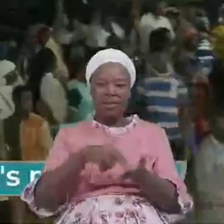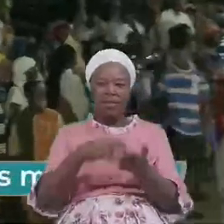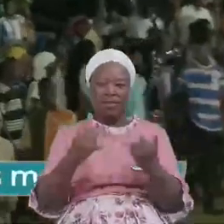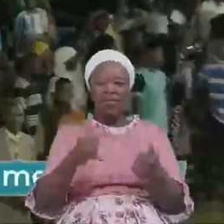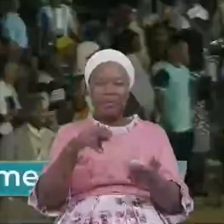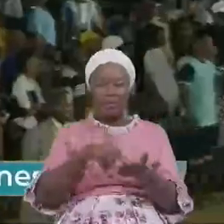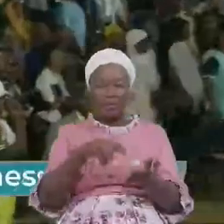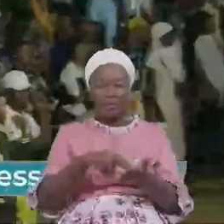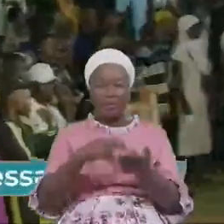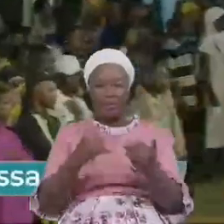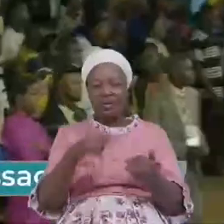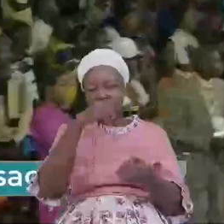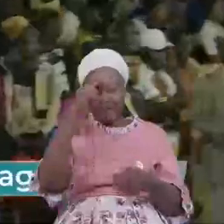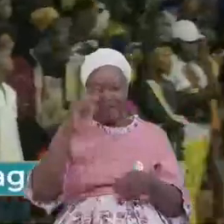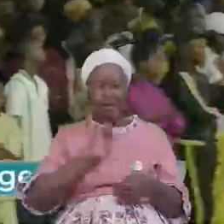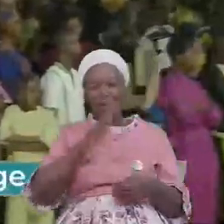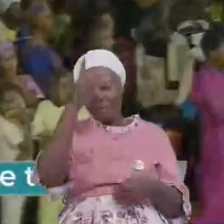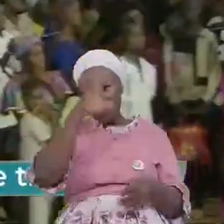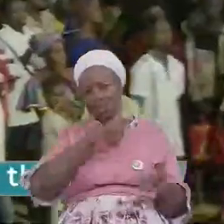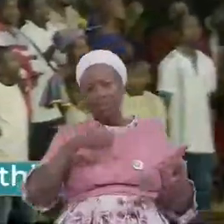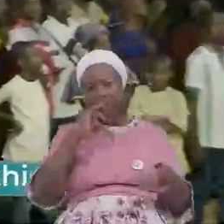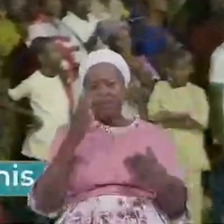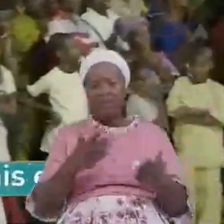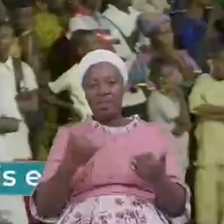Levons-nous partout maintenant. Levons-nous.